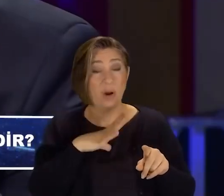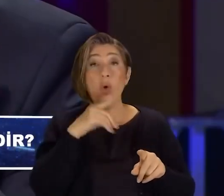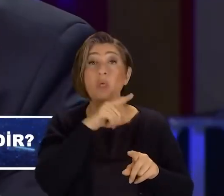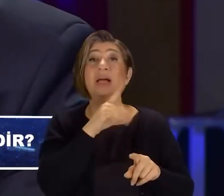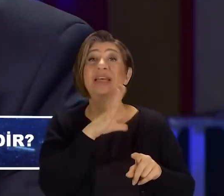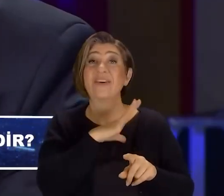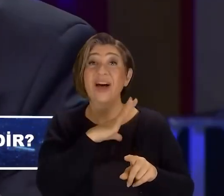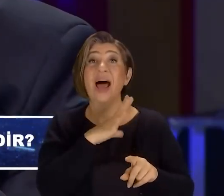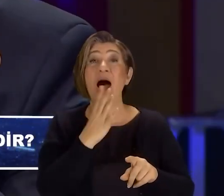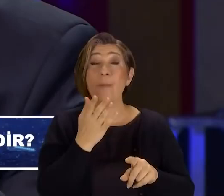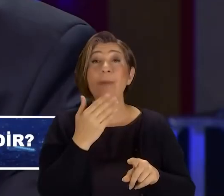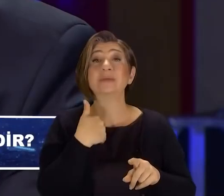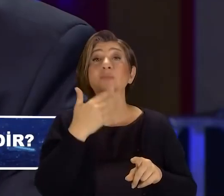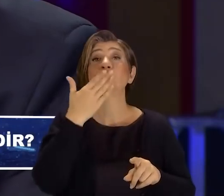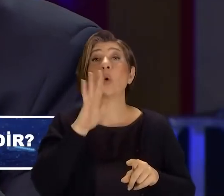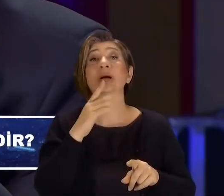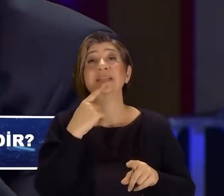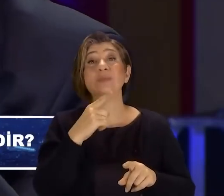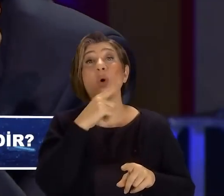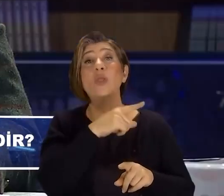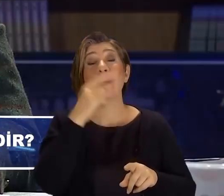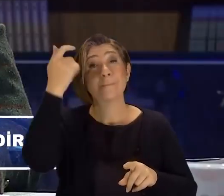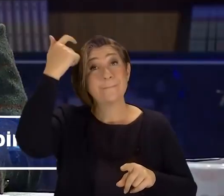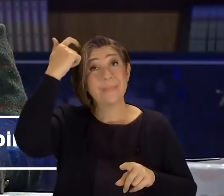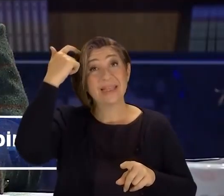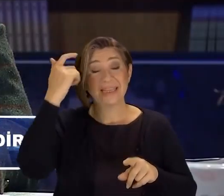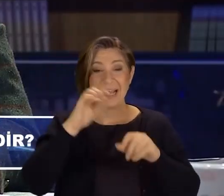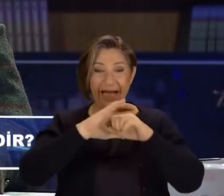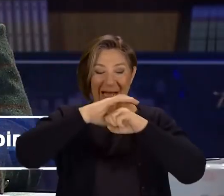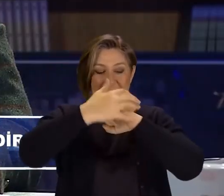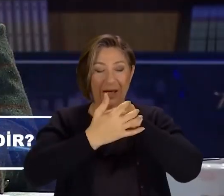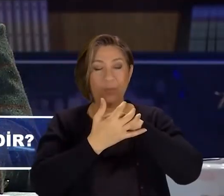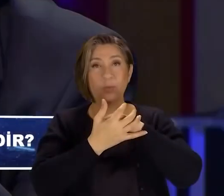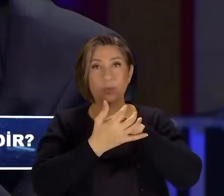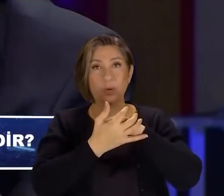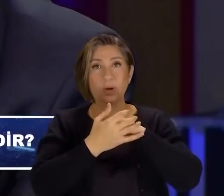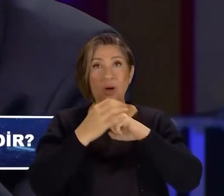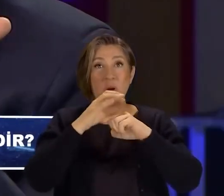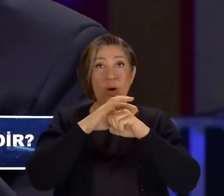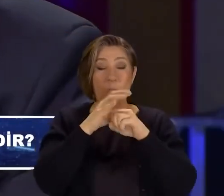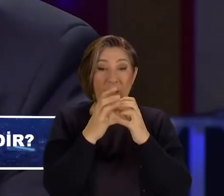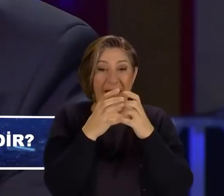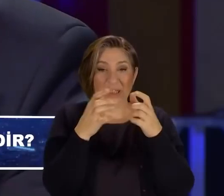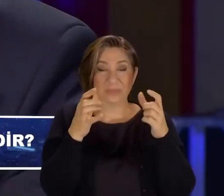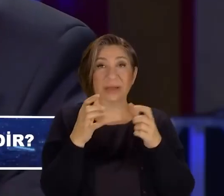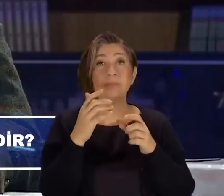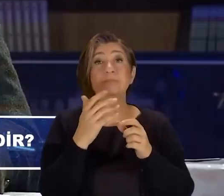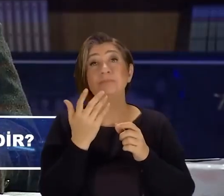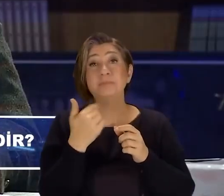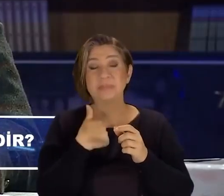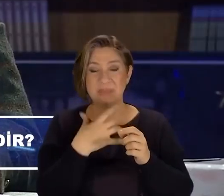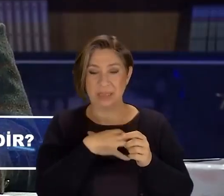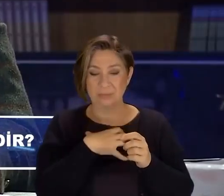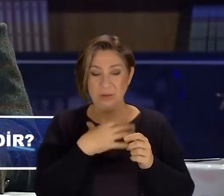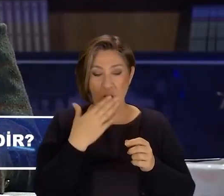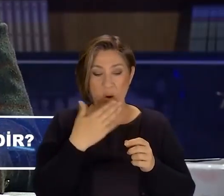Onlarda da var. Fakat bizim işte yok saydığımız hafıza onların beynindeki kabuk tabakasını ve bölgelerin geri... Yani bizim